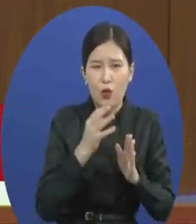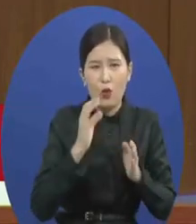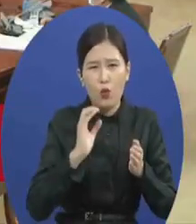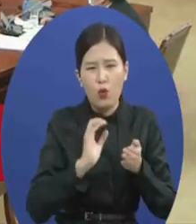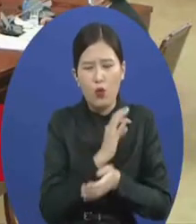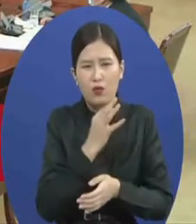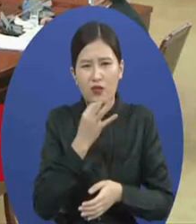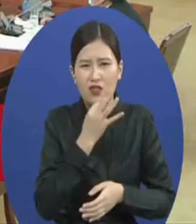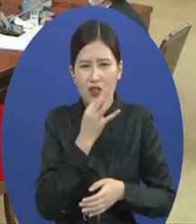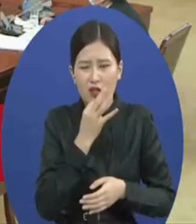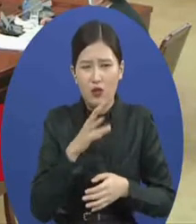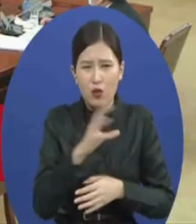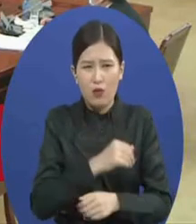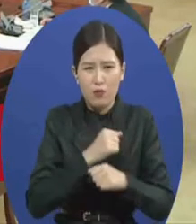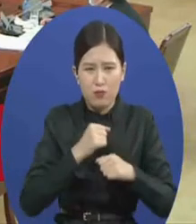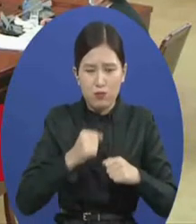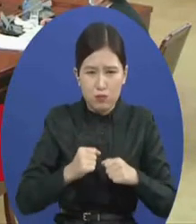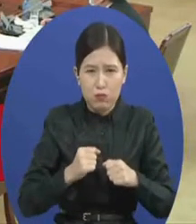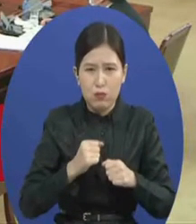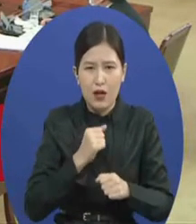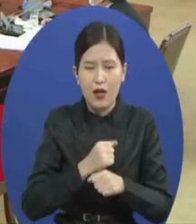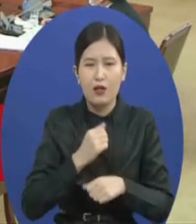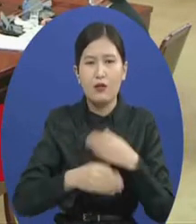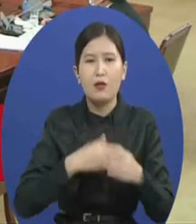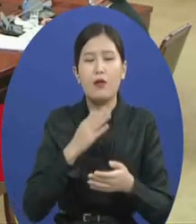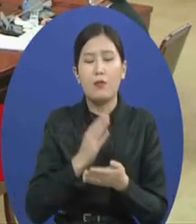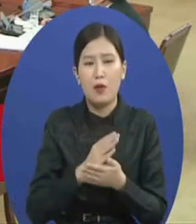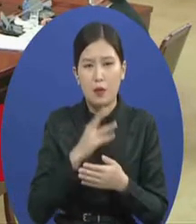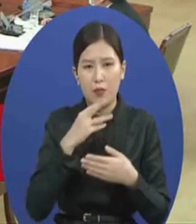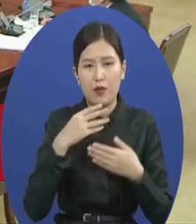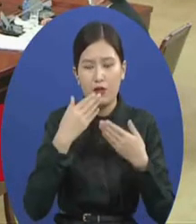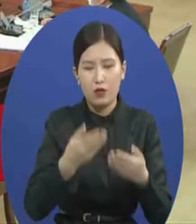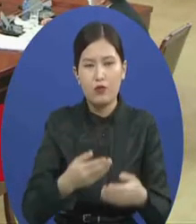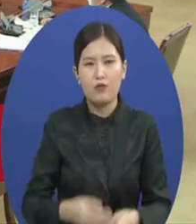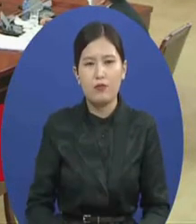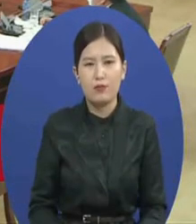чиглүүлж ажиллаж байна гэдэг бас ард иргэдэд хэлж байна.